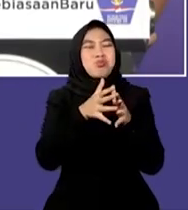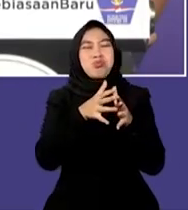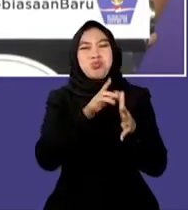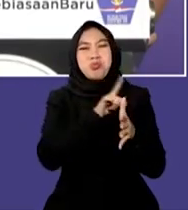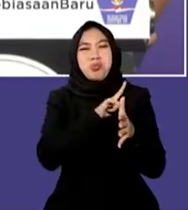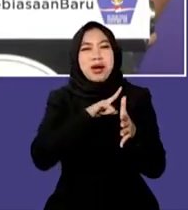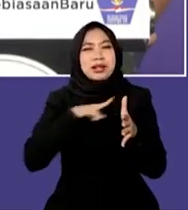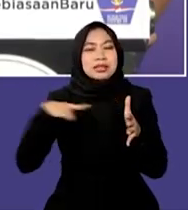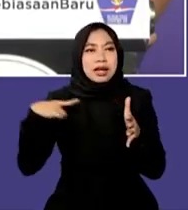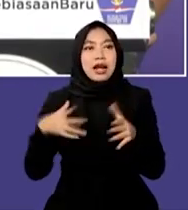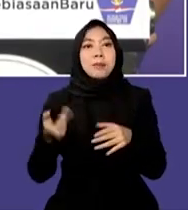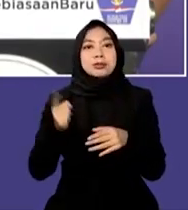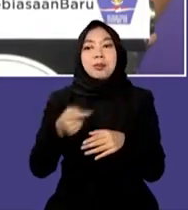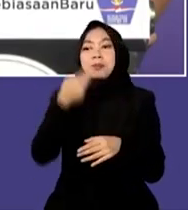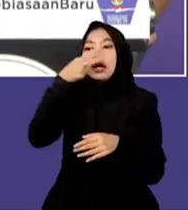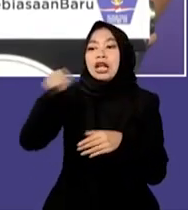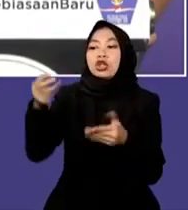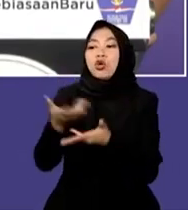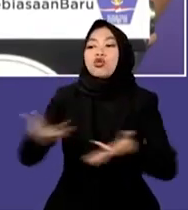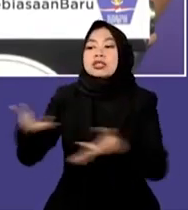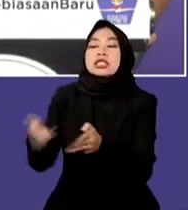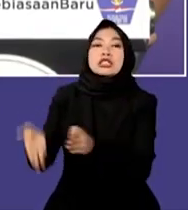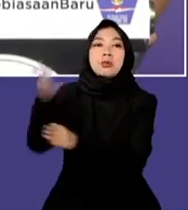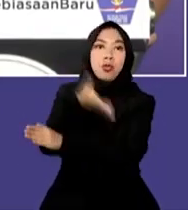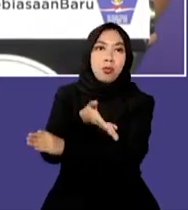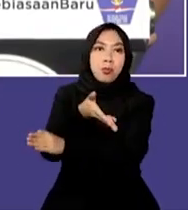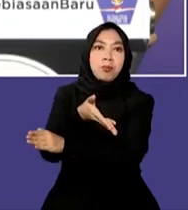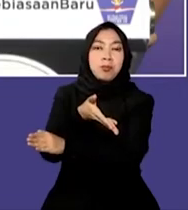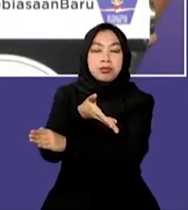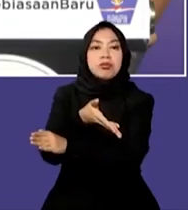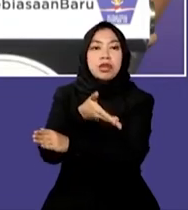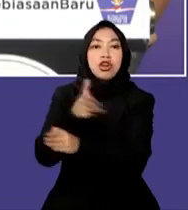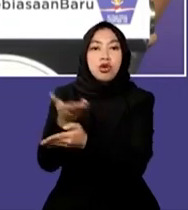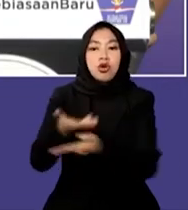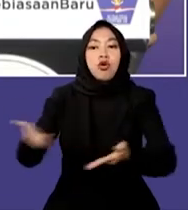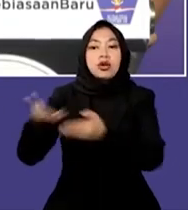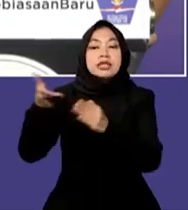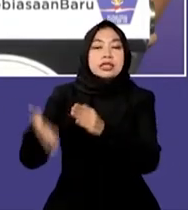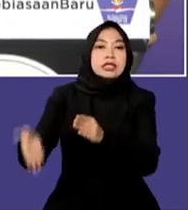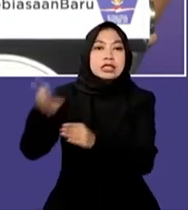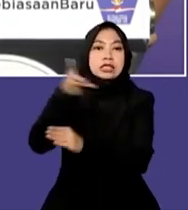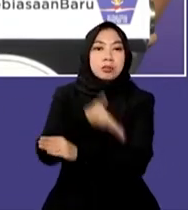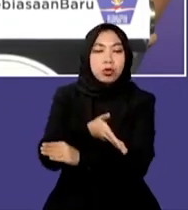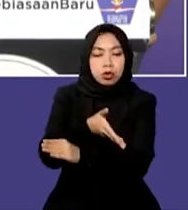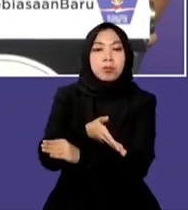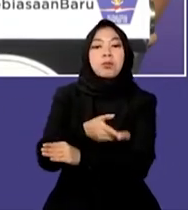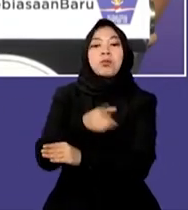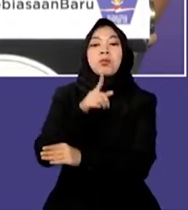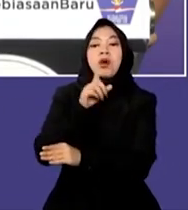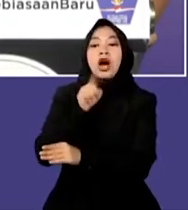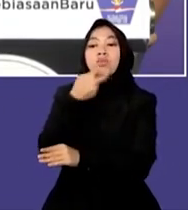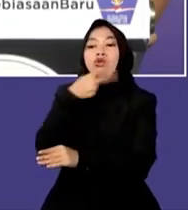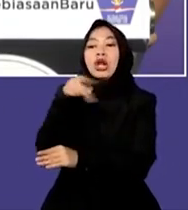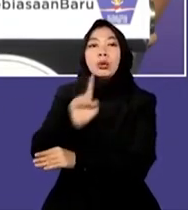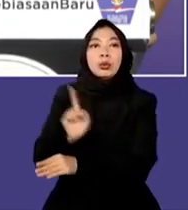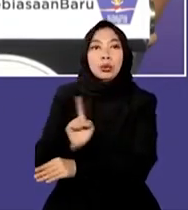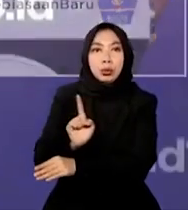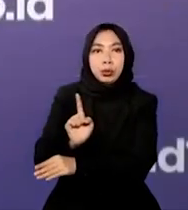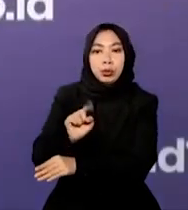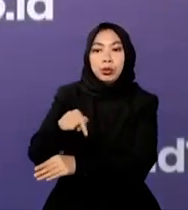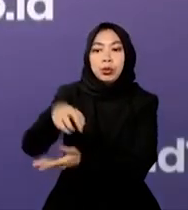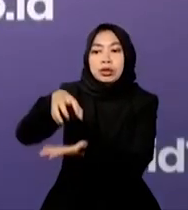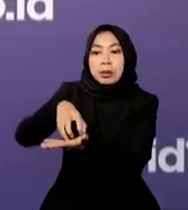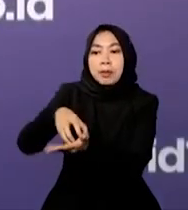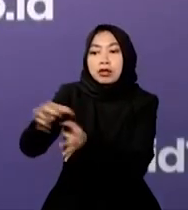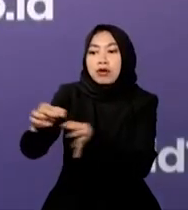melakukan prakondisi dimana dalam kapan dc ini dipastikan tentang kesiapan dari